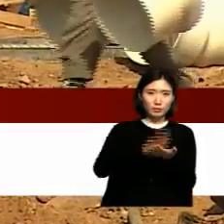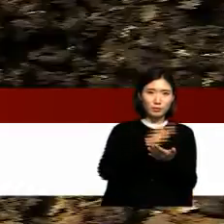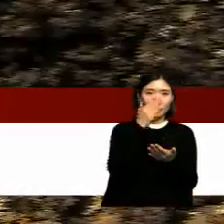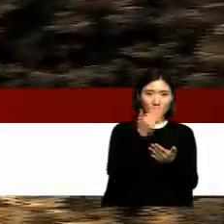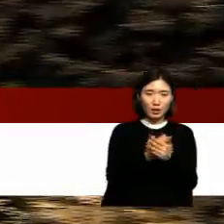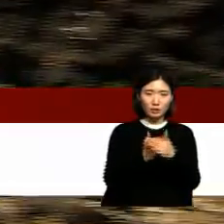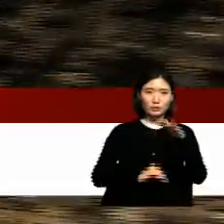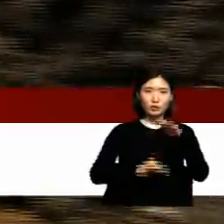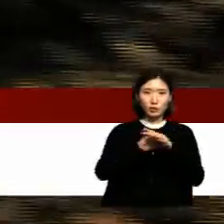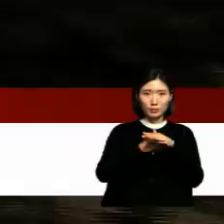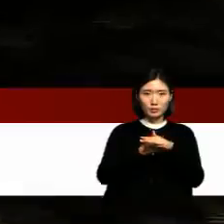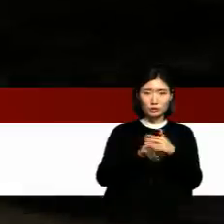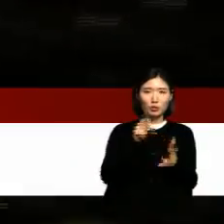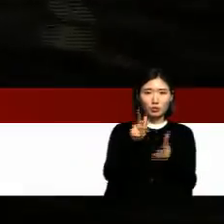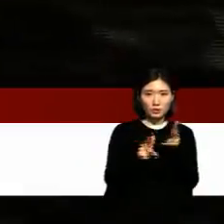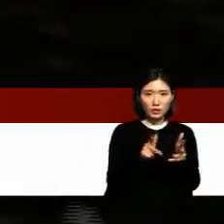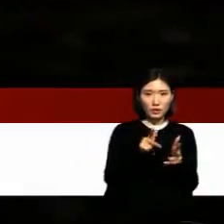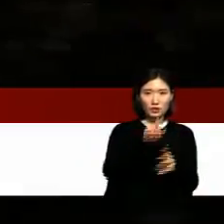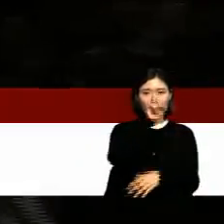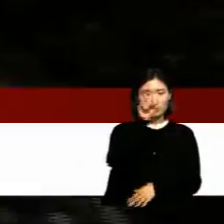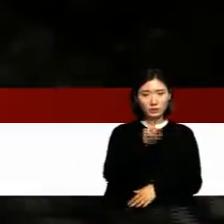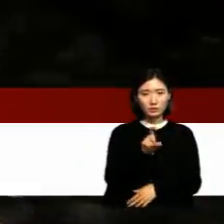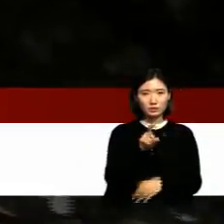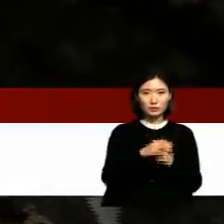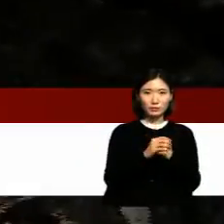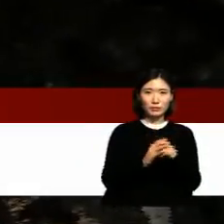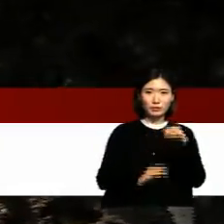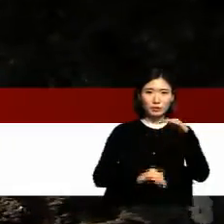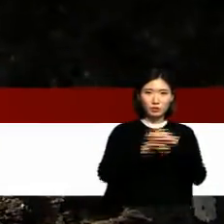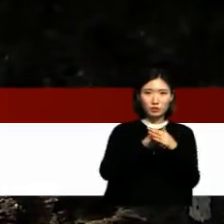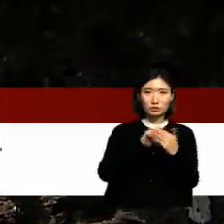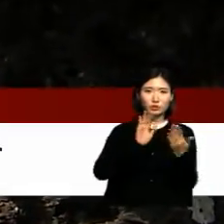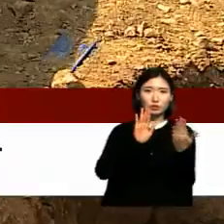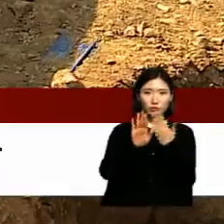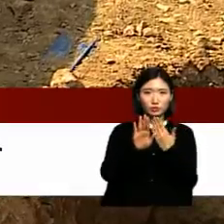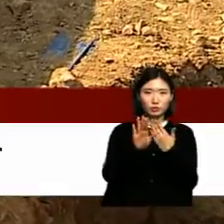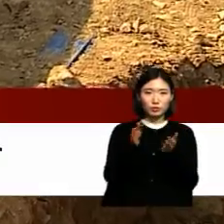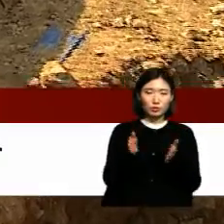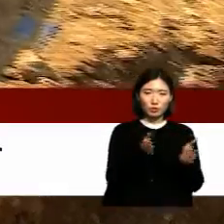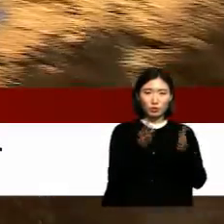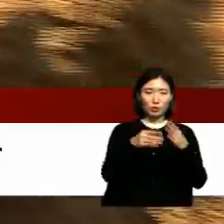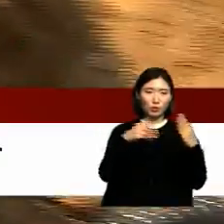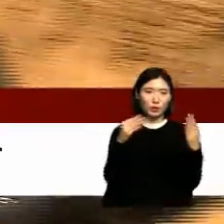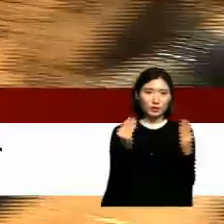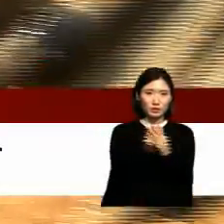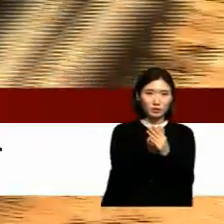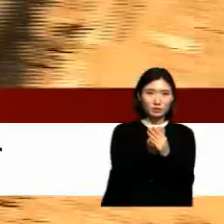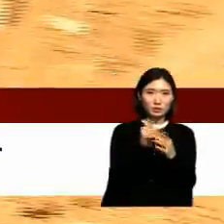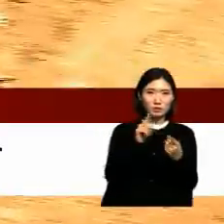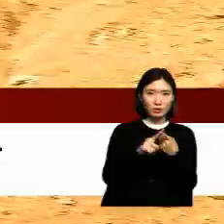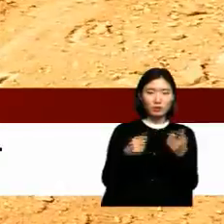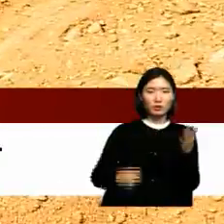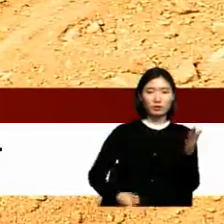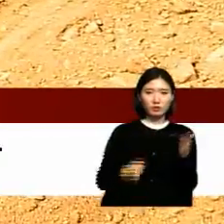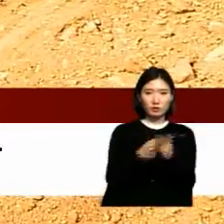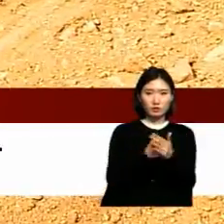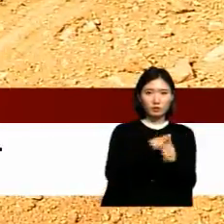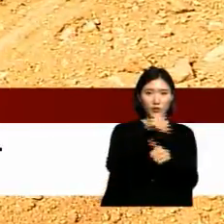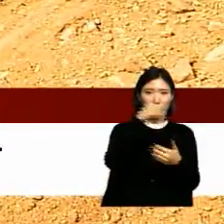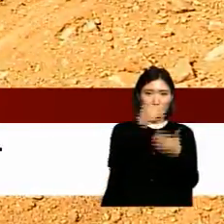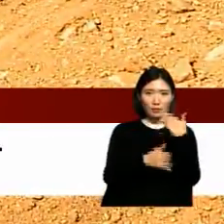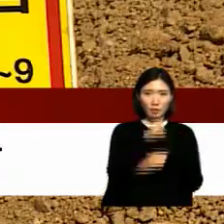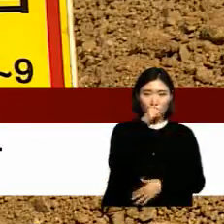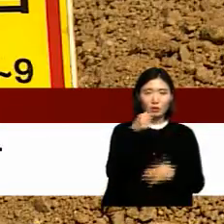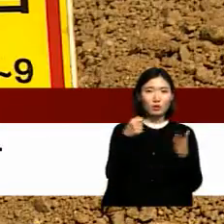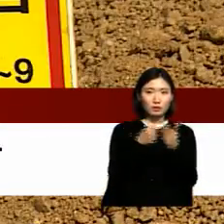할 것인지 아니면은 보강이 다 완료된 이후에 도로 복구를 할 것인지 그건 이제 결정을 해야 되는 상황이고 이제 그